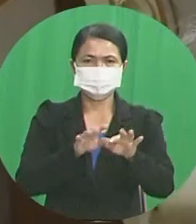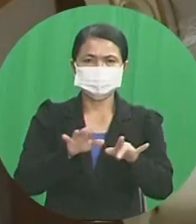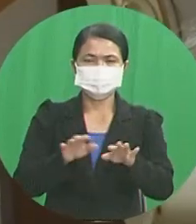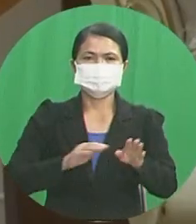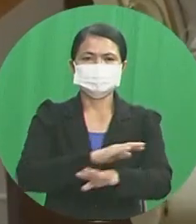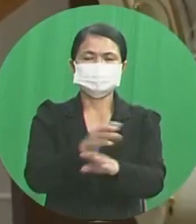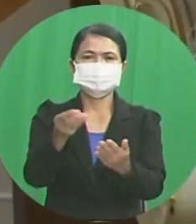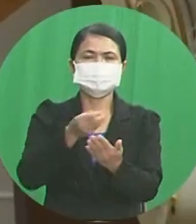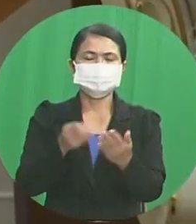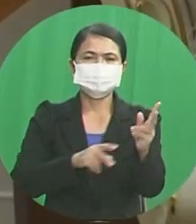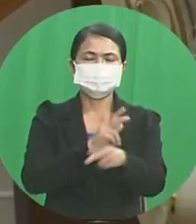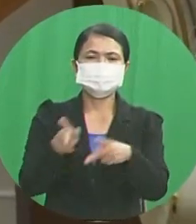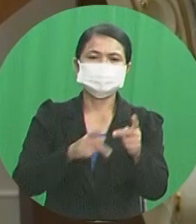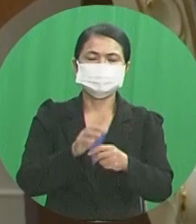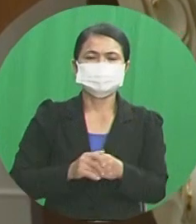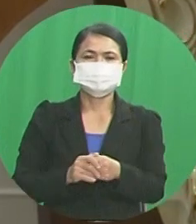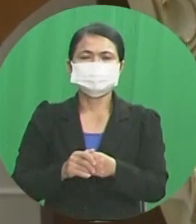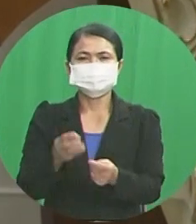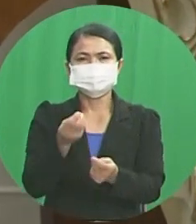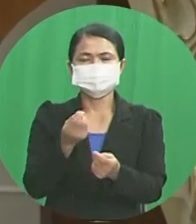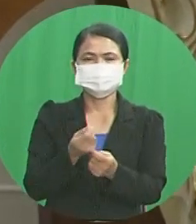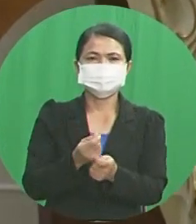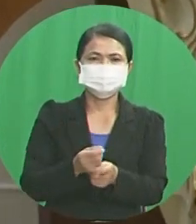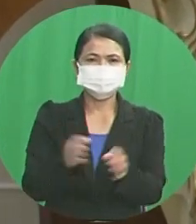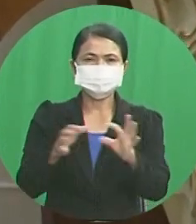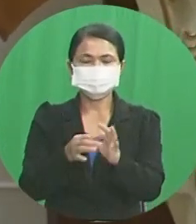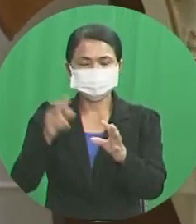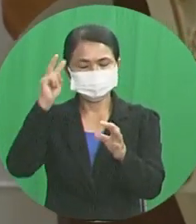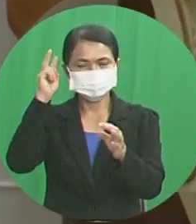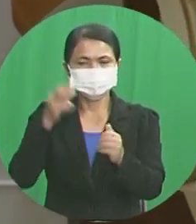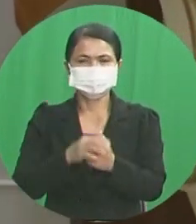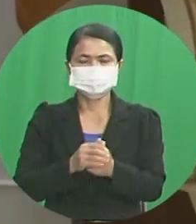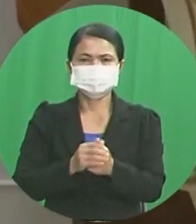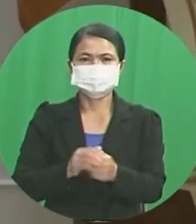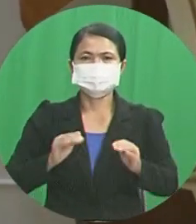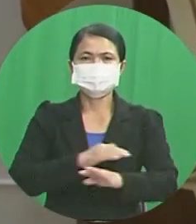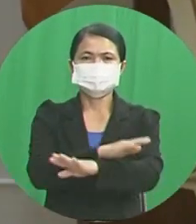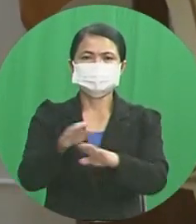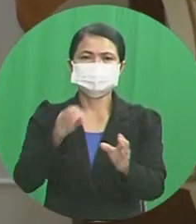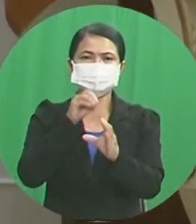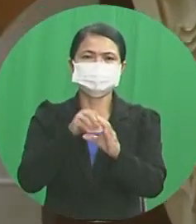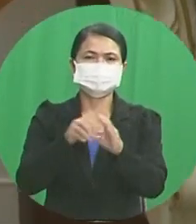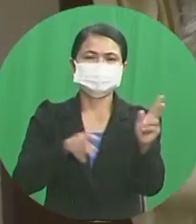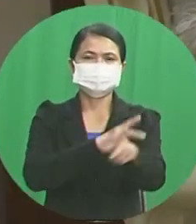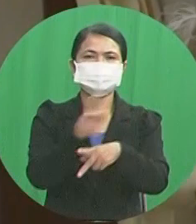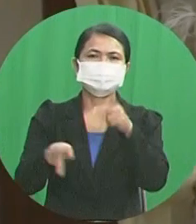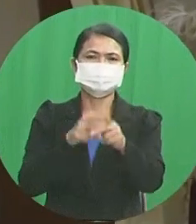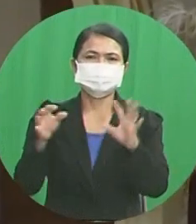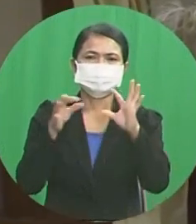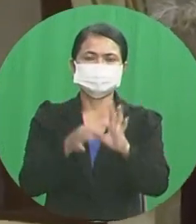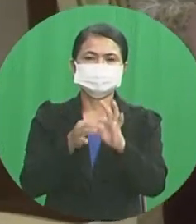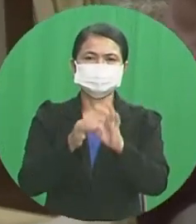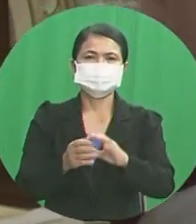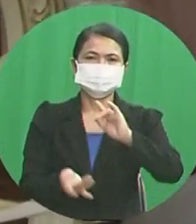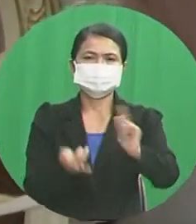ប់គ្រងហិរញ្ញវត្ថុសាធារណៈថវិកាផ្សារភ្ជាប់ទៅនឹងគោលនយោបាយការគ្រប់គ្រងវិនិយោគសាធារណៈផ្សារភ្ជាប់ជាមួយ